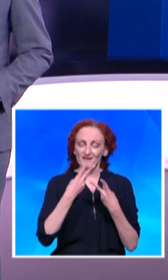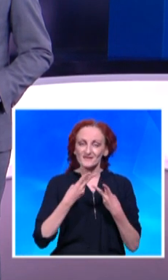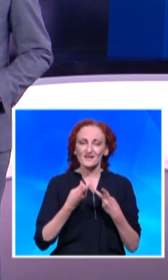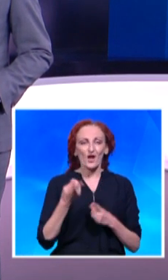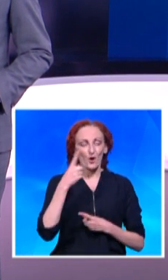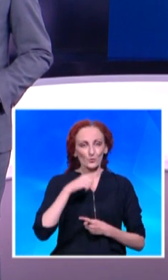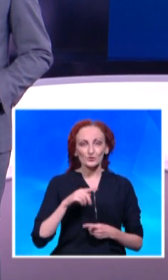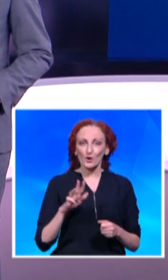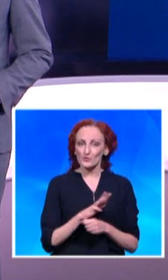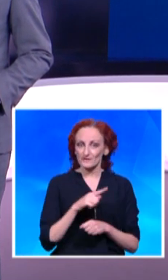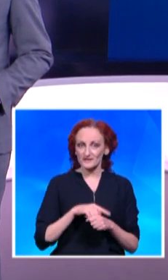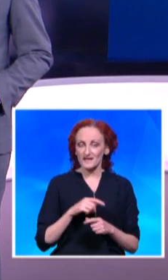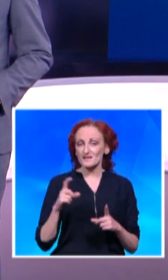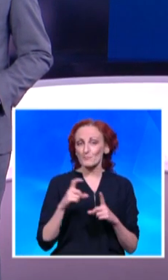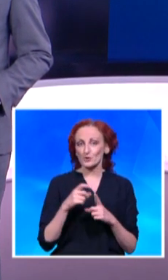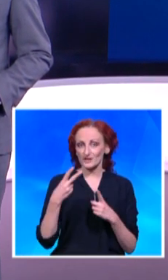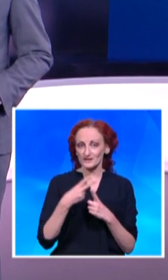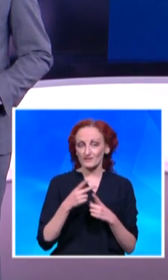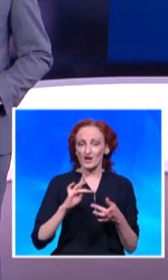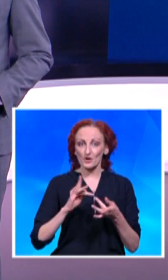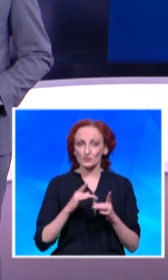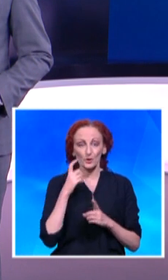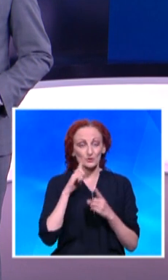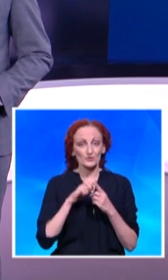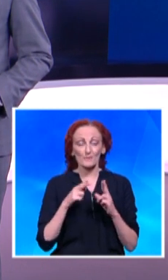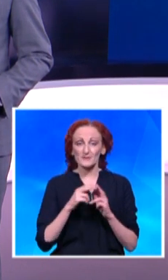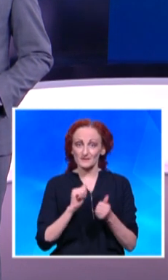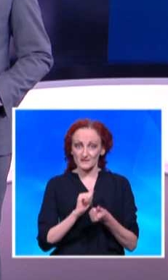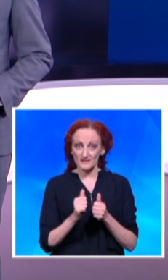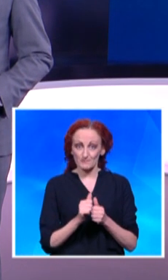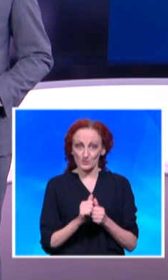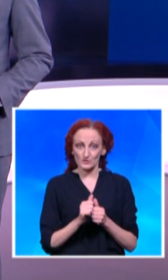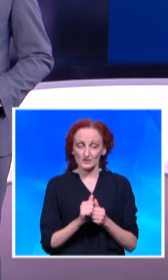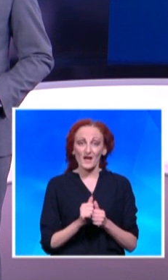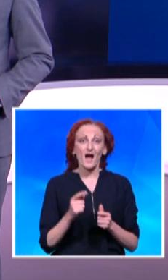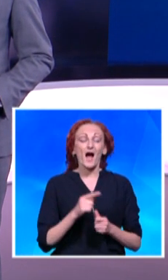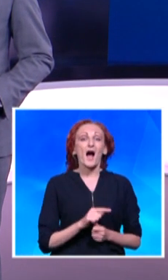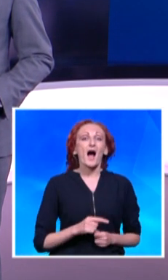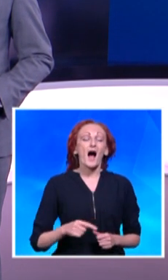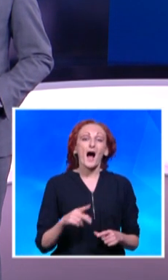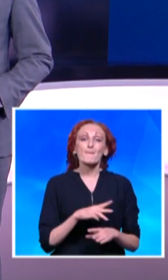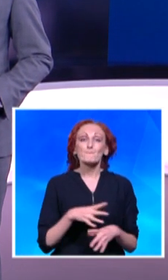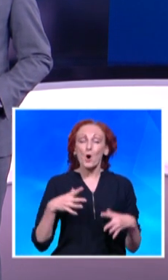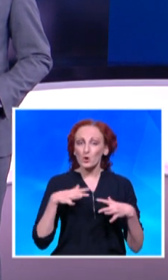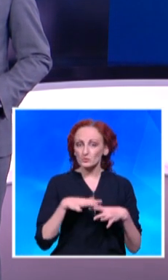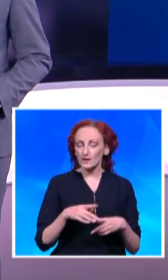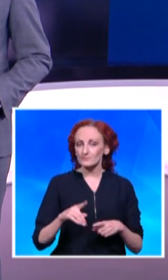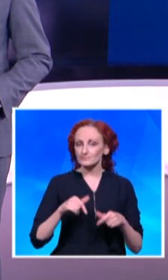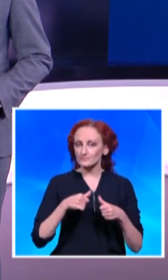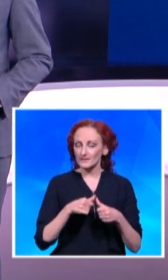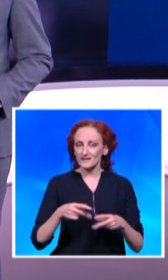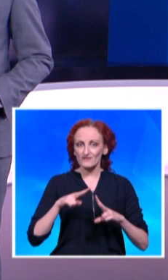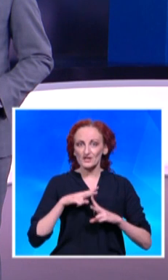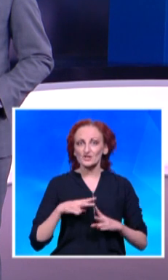от 19 часа пряко по Ринг, както и онлайн на btvsport.bg. А португалската премиера лига се завръща с матч